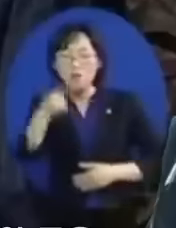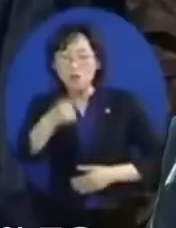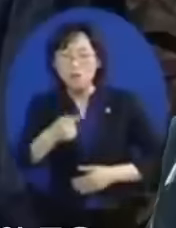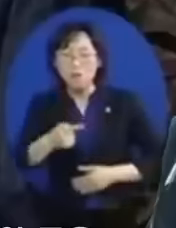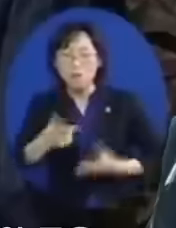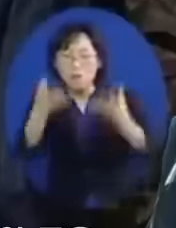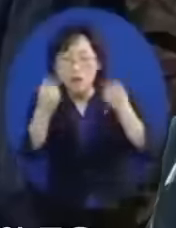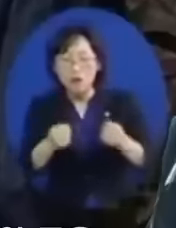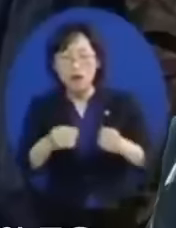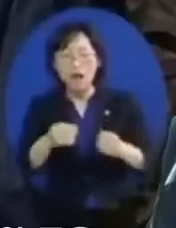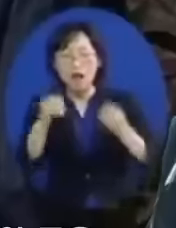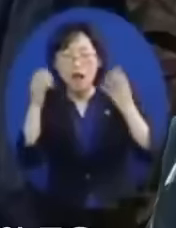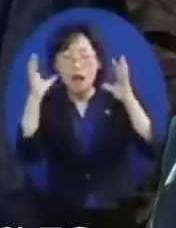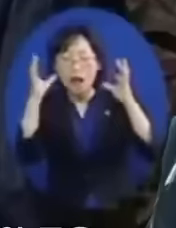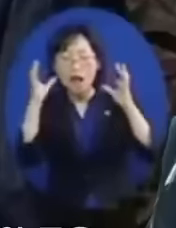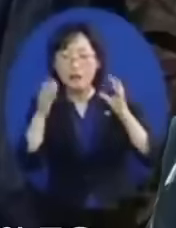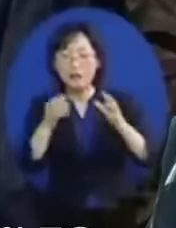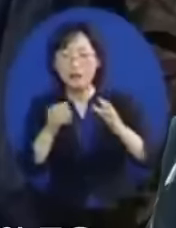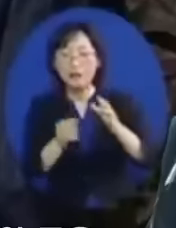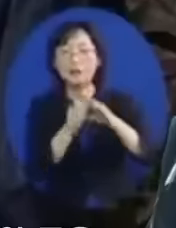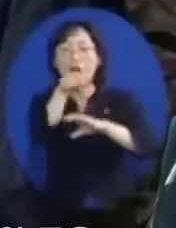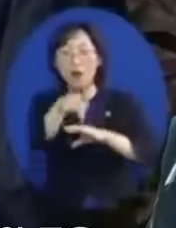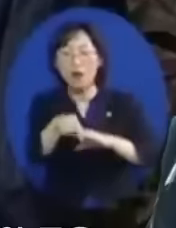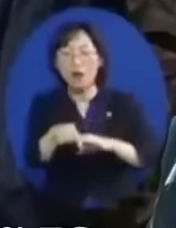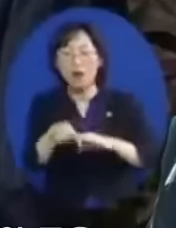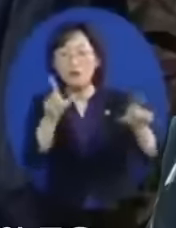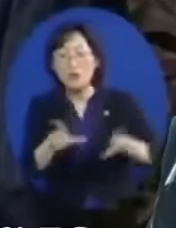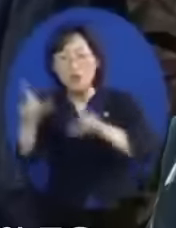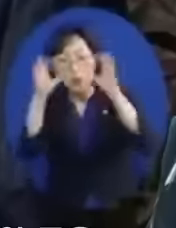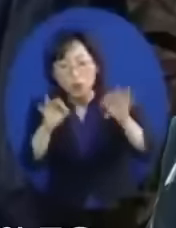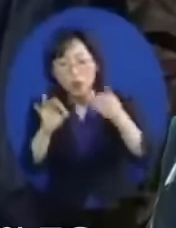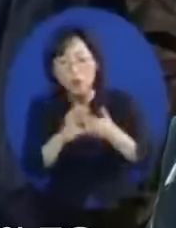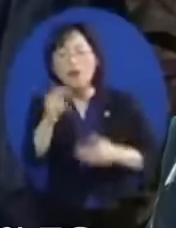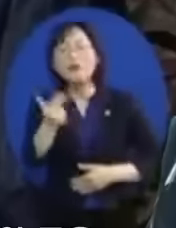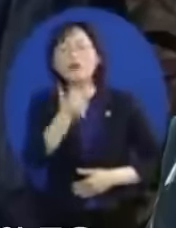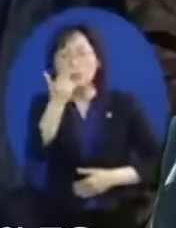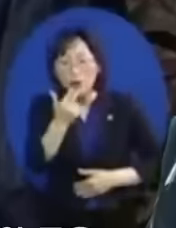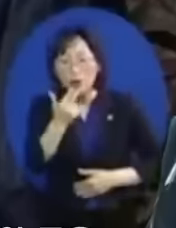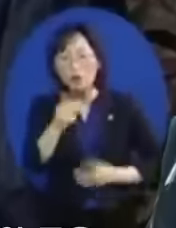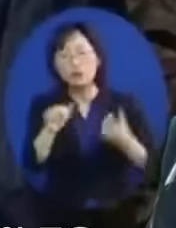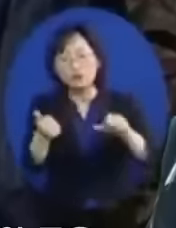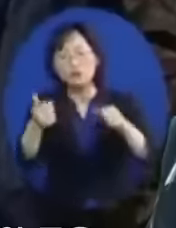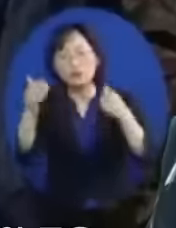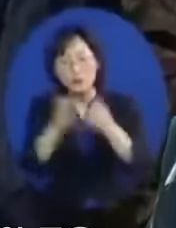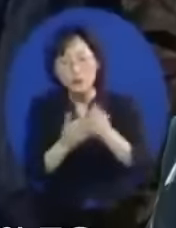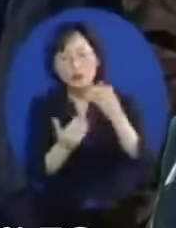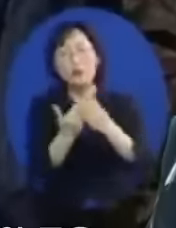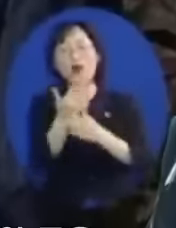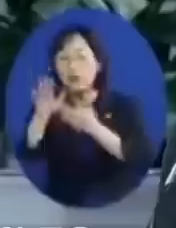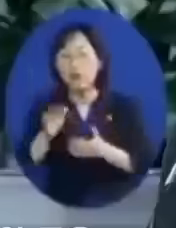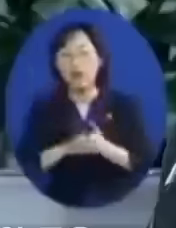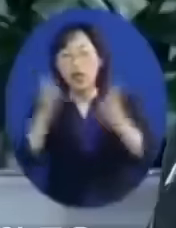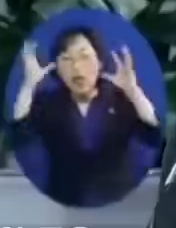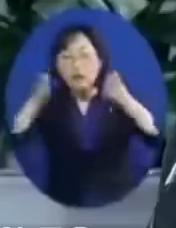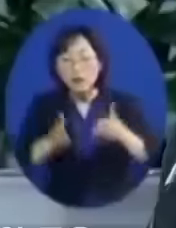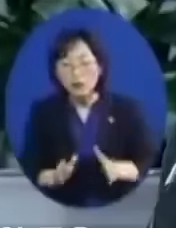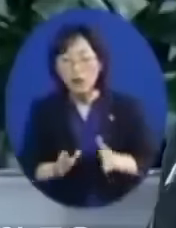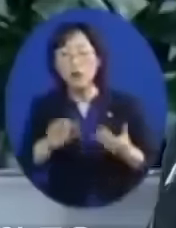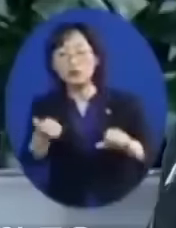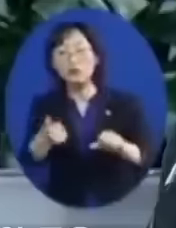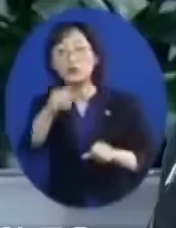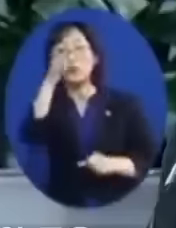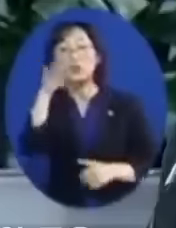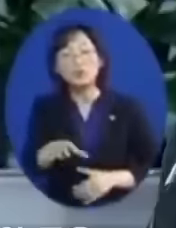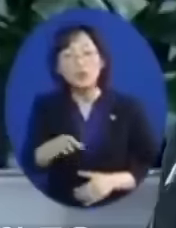연어가 튀어나옵니다. 연어의 삶을 통해 우리는 생명이란 죽음을 통해서 나온다는 사실을 알 수 있는 것입니다. 죽음이 있는